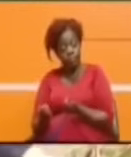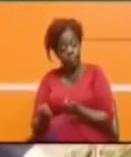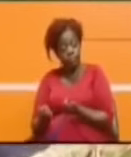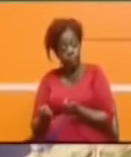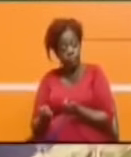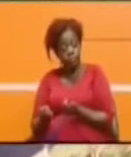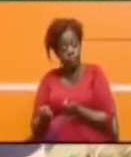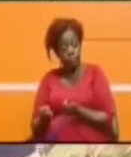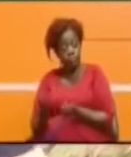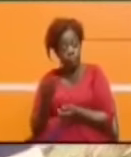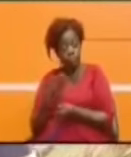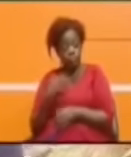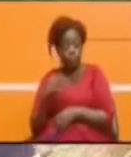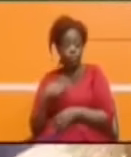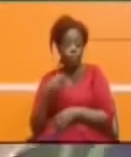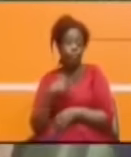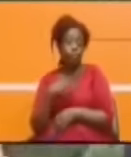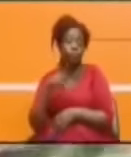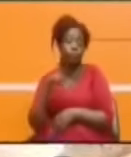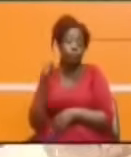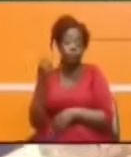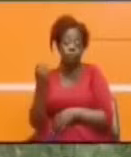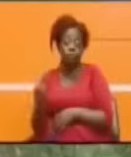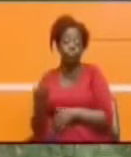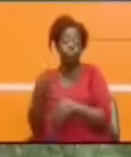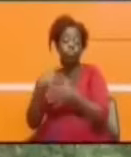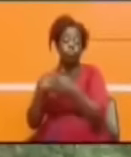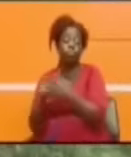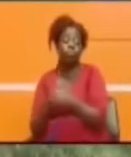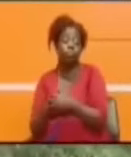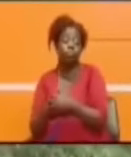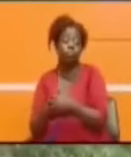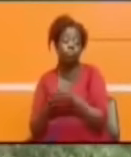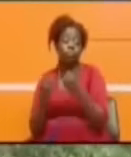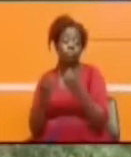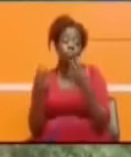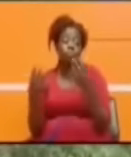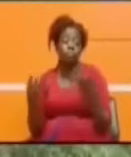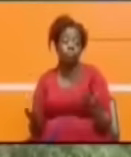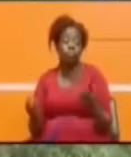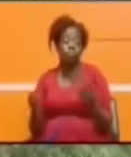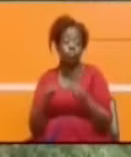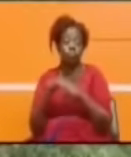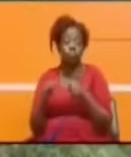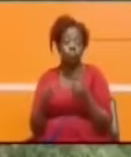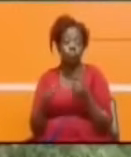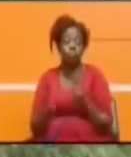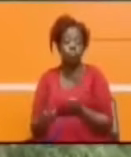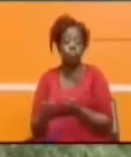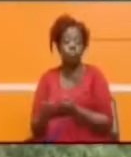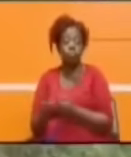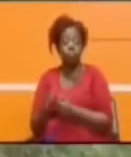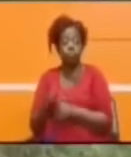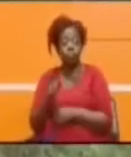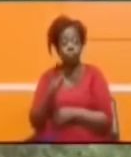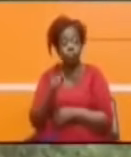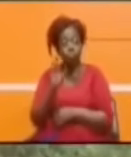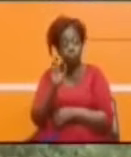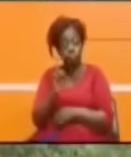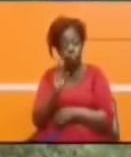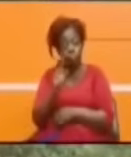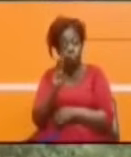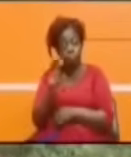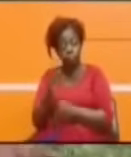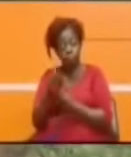mbu balina ebyambalo by'amagye ne babatwala na kati bakyali mu makomera. Twazikulaba akanfuyirya bedi nga 8 buli kyenkola kyonna